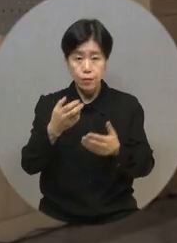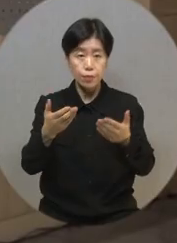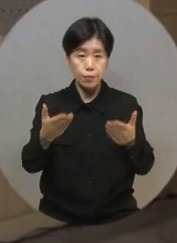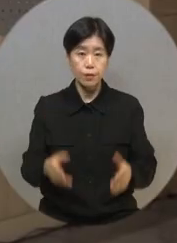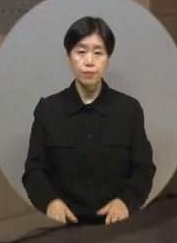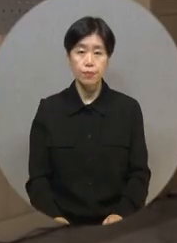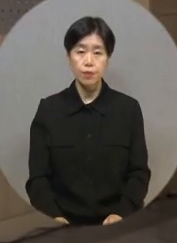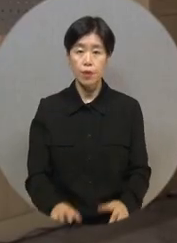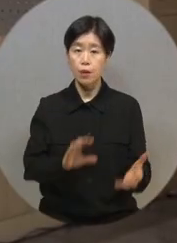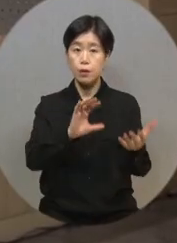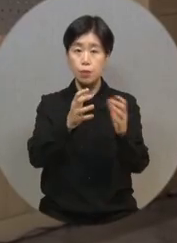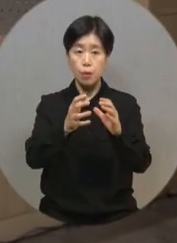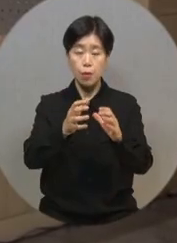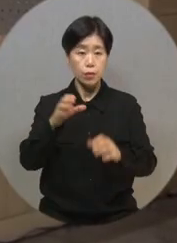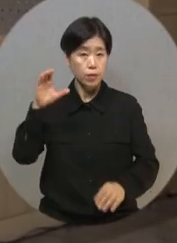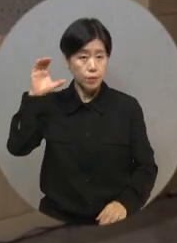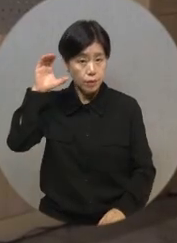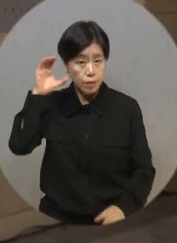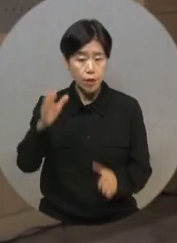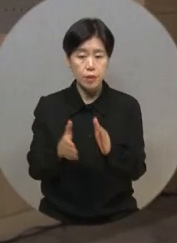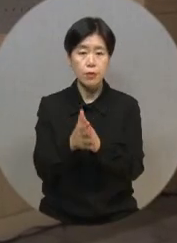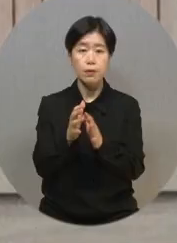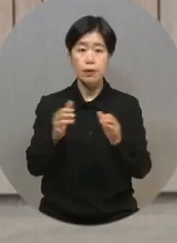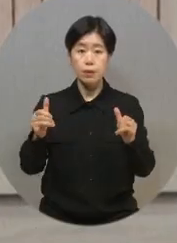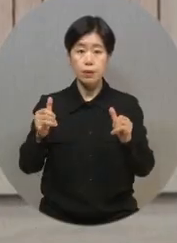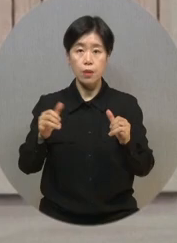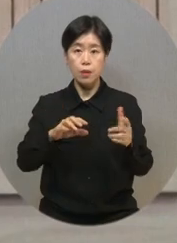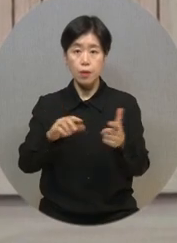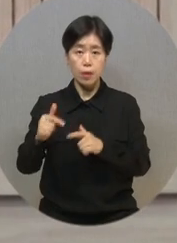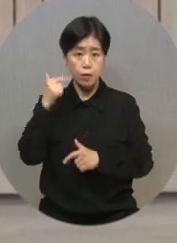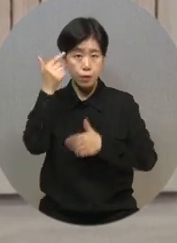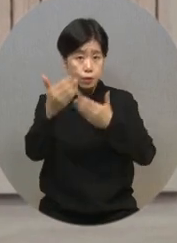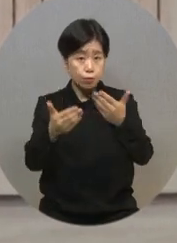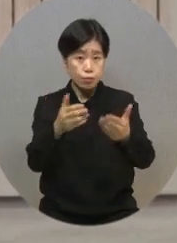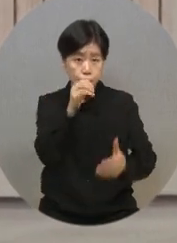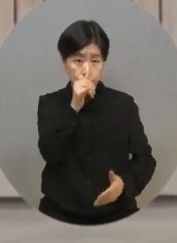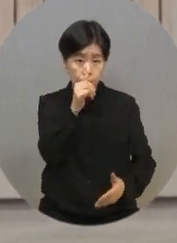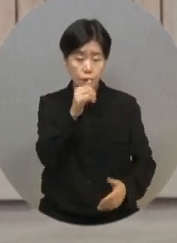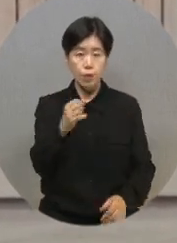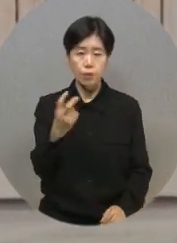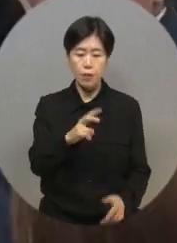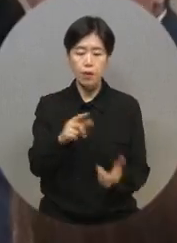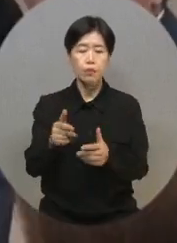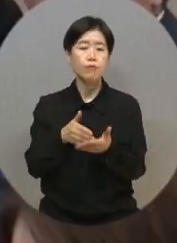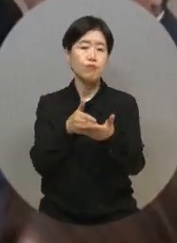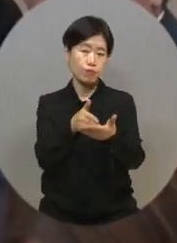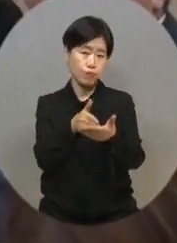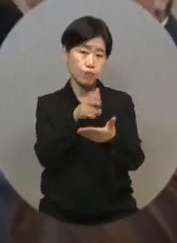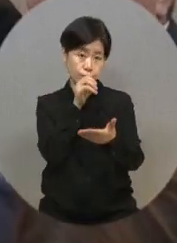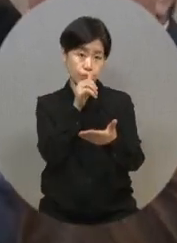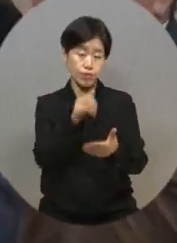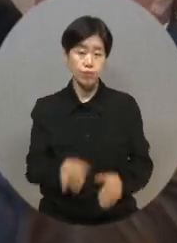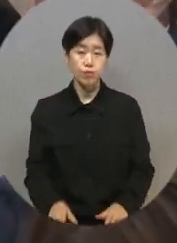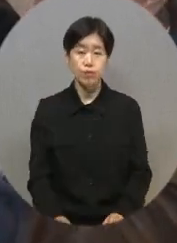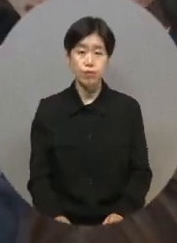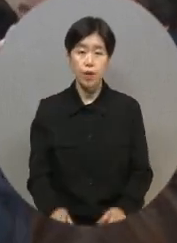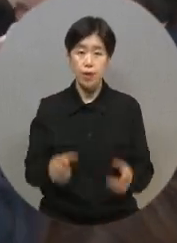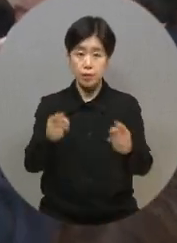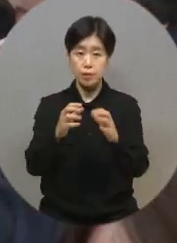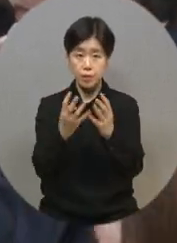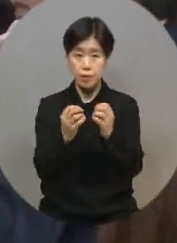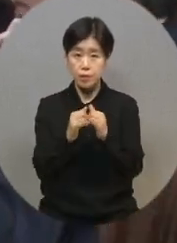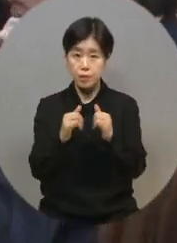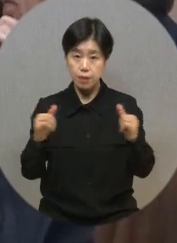함께했습니다. 토론을 경청한 시민들의 다양한 질의와 시와 의정부에 대한 요청사항은 토론장에 참석한